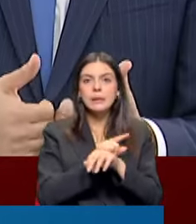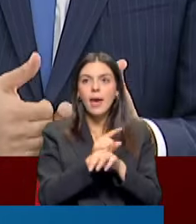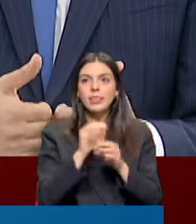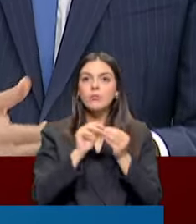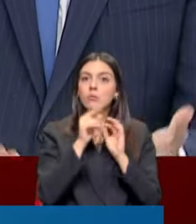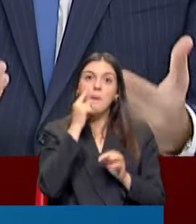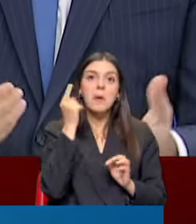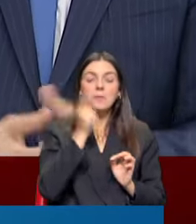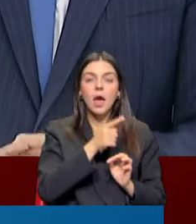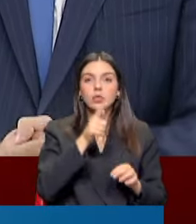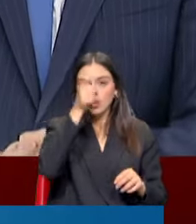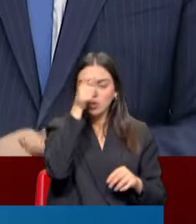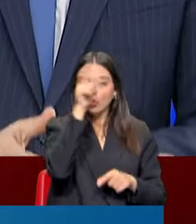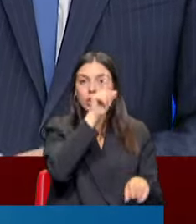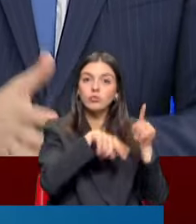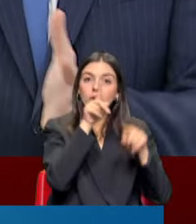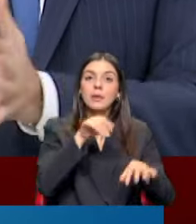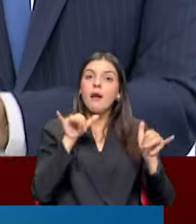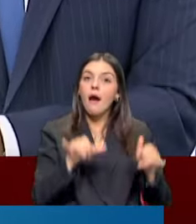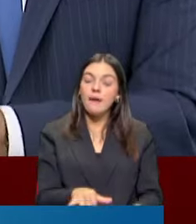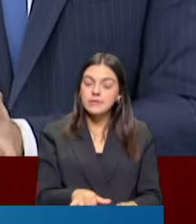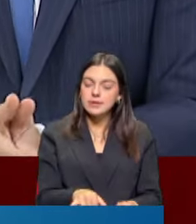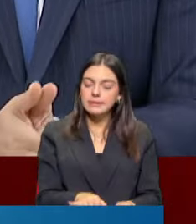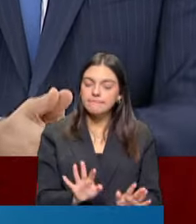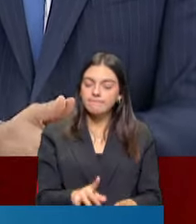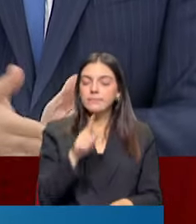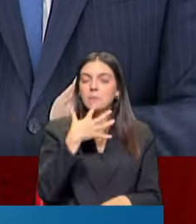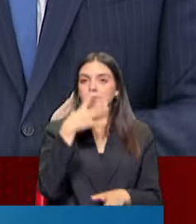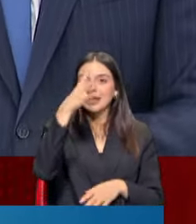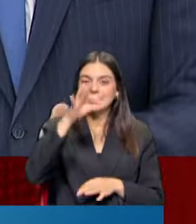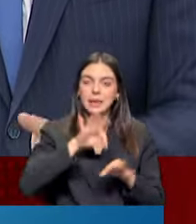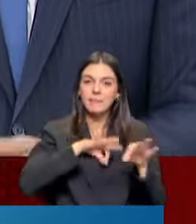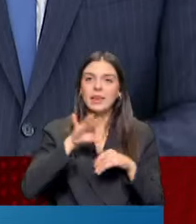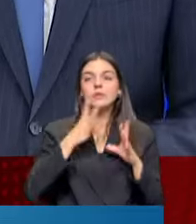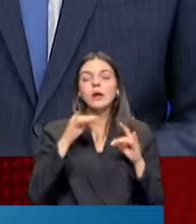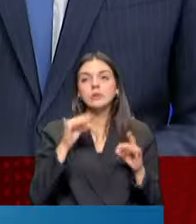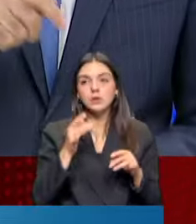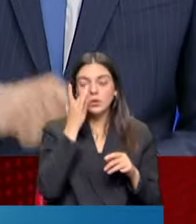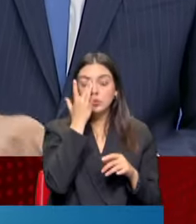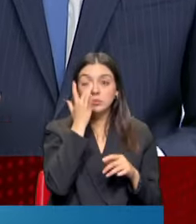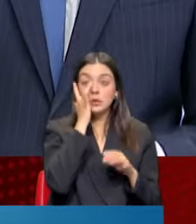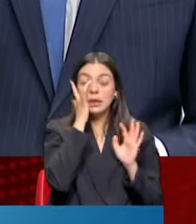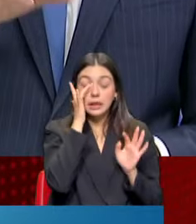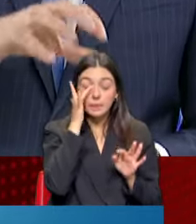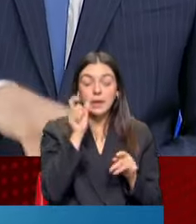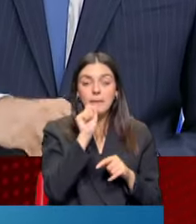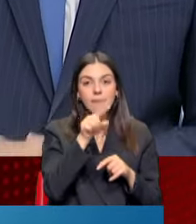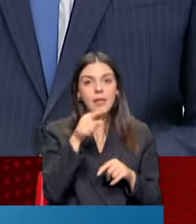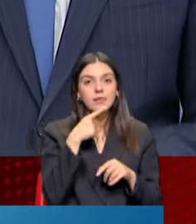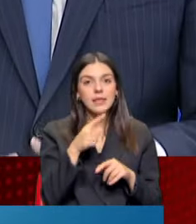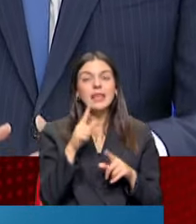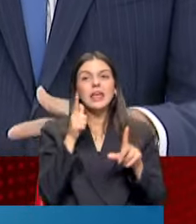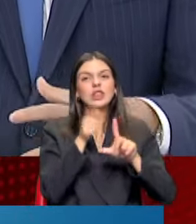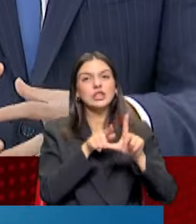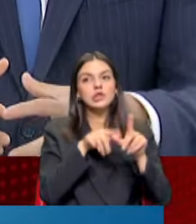gündemiyle de eşleşen gündemlerdi bunlar. Bunlara yönelik 5 yıllık stratejik planımızı hazırlıyoruz. Tabii mahalleli dedik, dijital